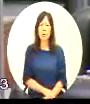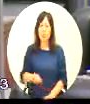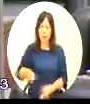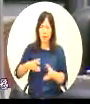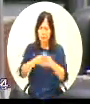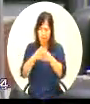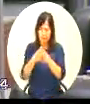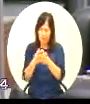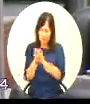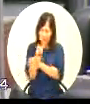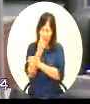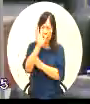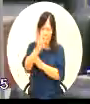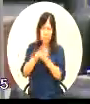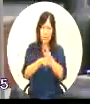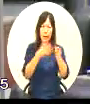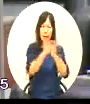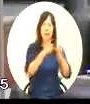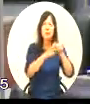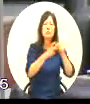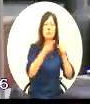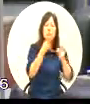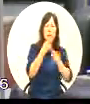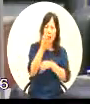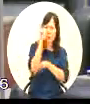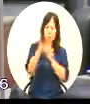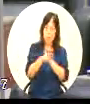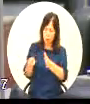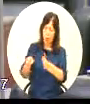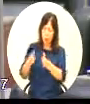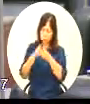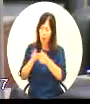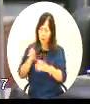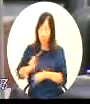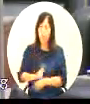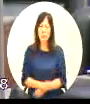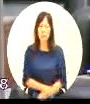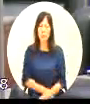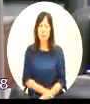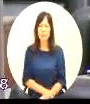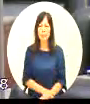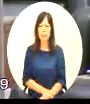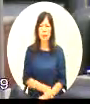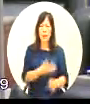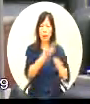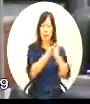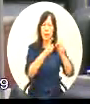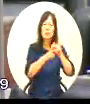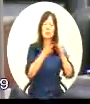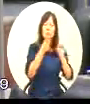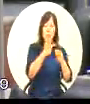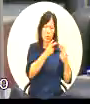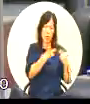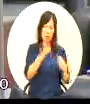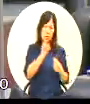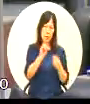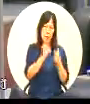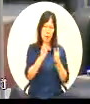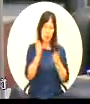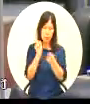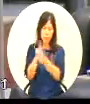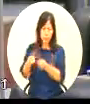大的力量，我们要让中央政府知道我们高雄市的需求，我们要让中央政府让蔡英文总统知